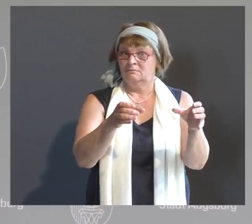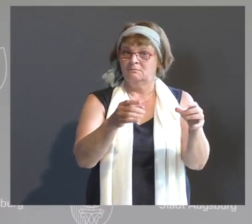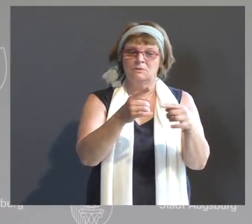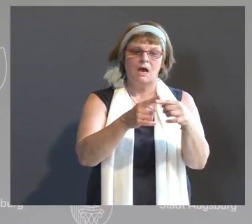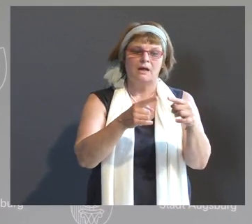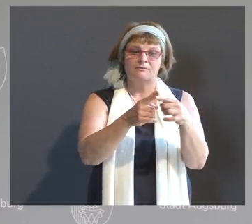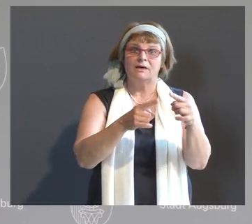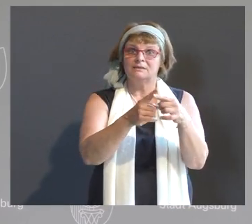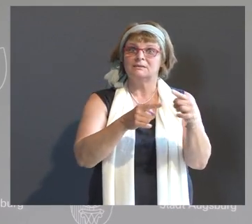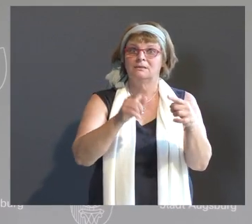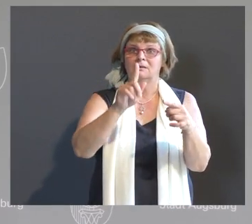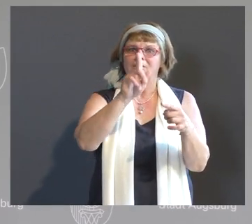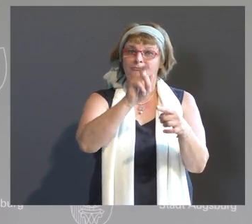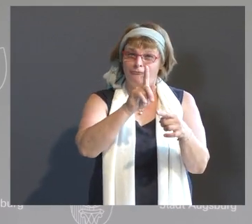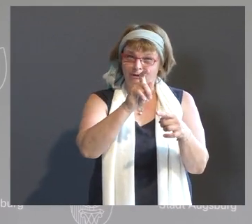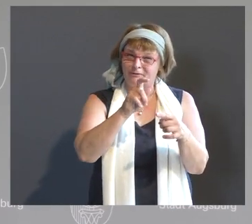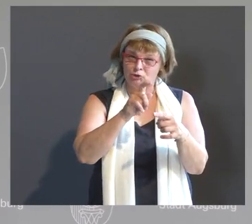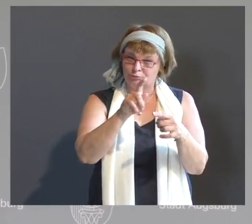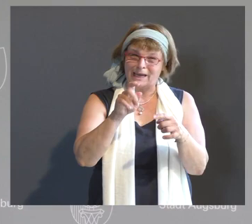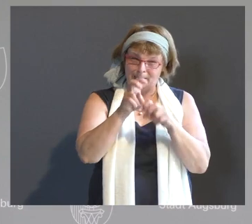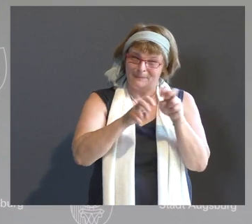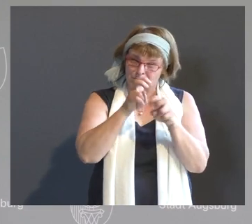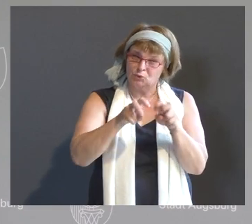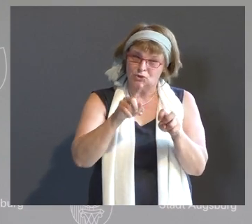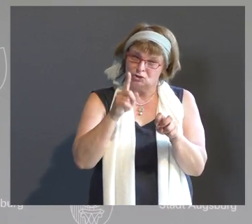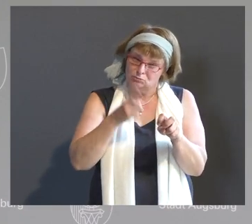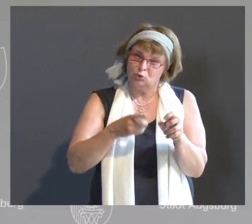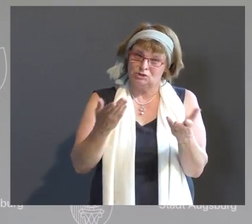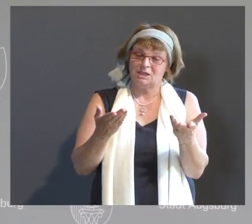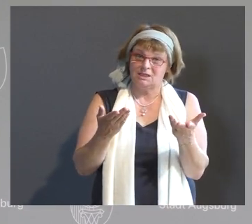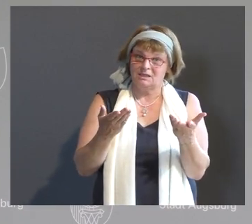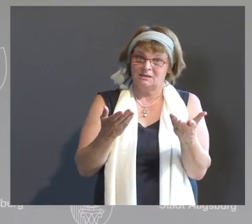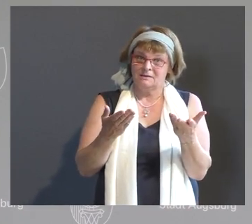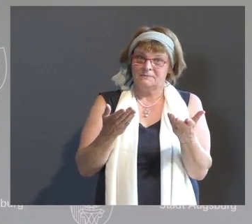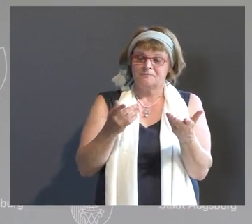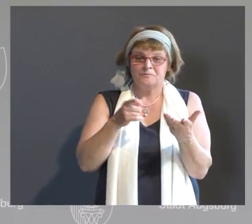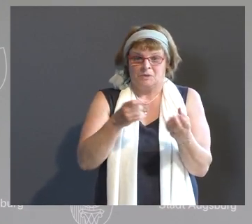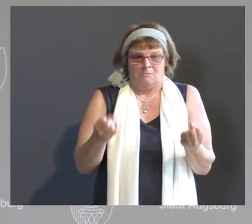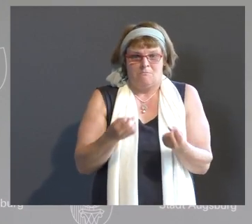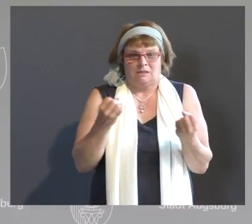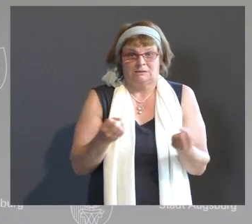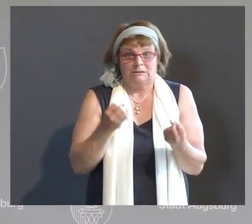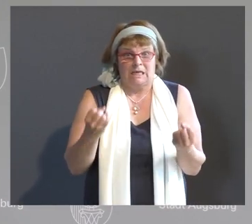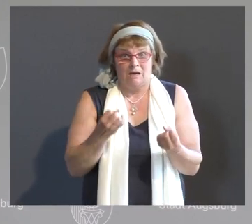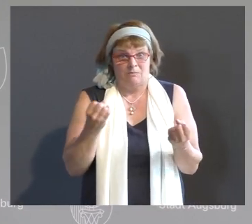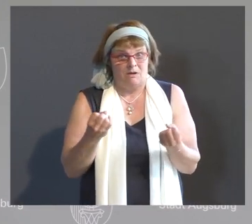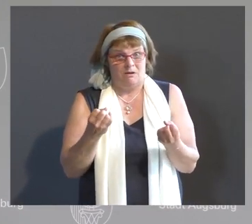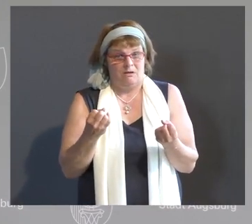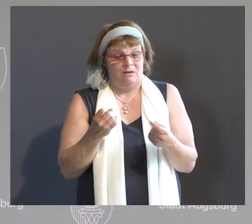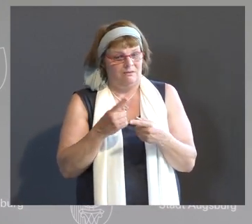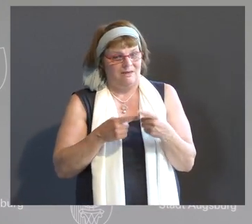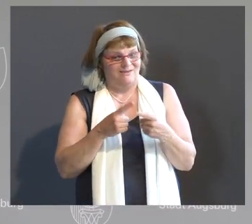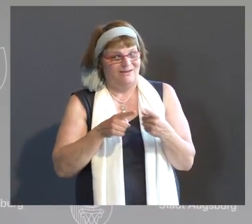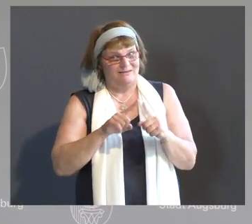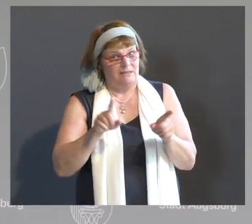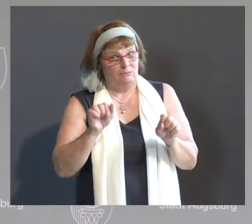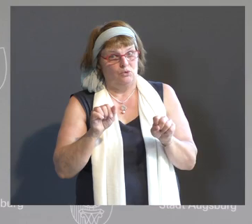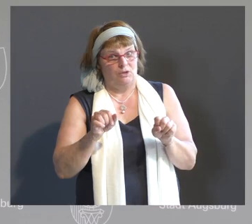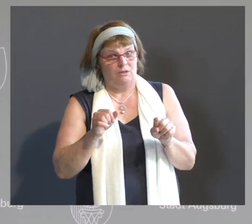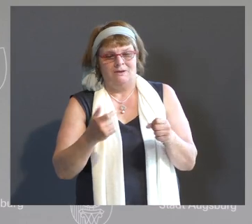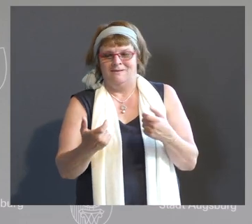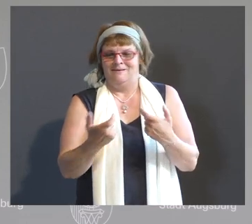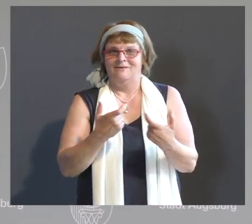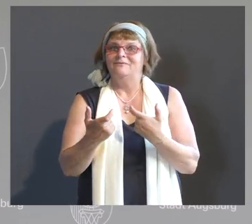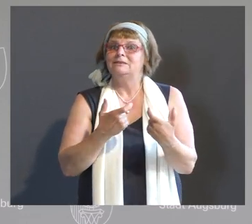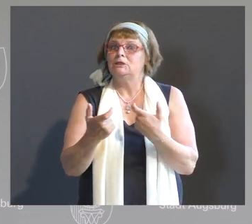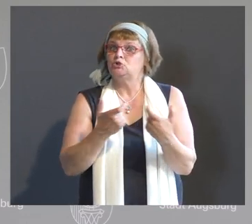teilweise Pfefferspray. Das hat dann wieder für kurze Zeit die Möglichkeit gegeben, diese Maßnahmen durchzuführen. Und es ist auch wieder zu Widerstandshandlungen